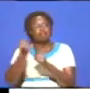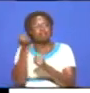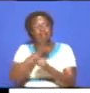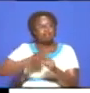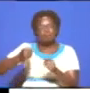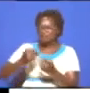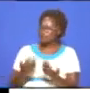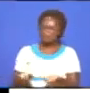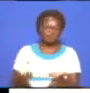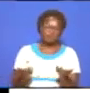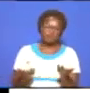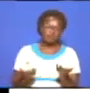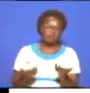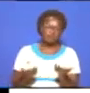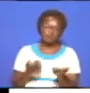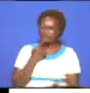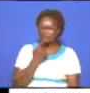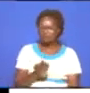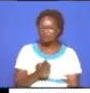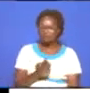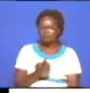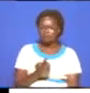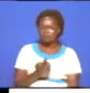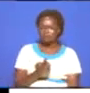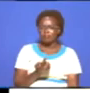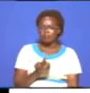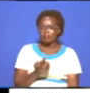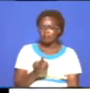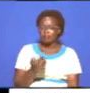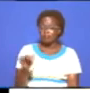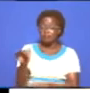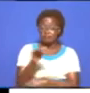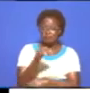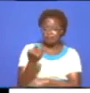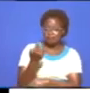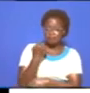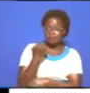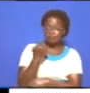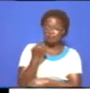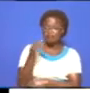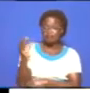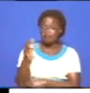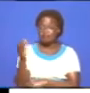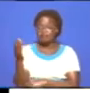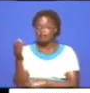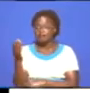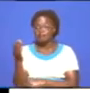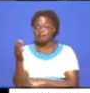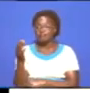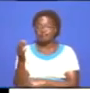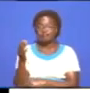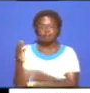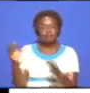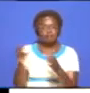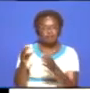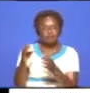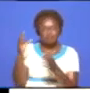Sasa jameni, mimi nataka niwaambie, chama hata chama hiyo ya rais ilikufa. Mimi